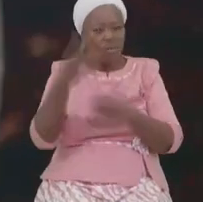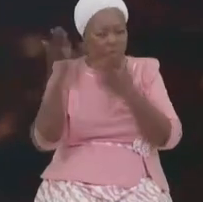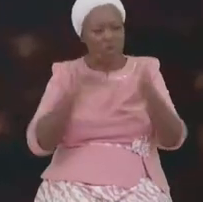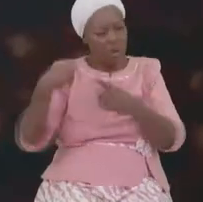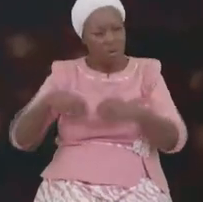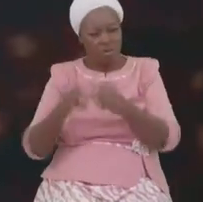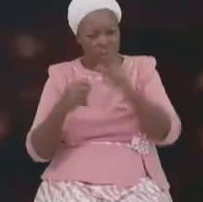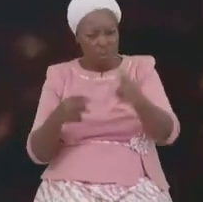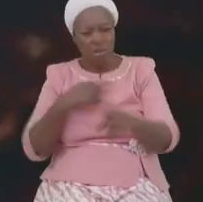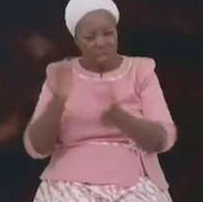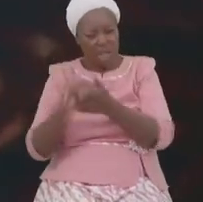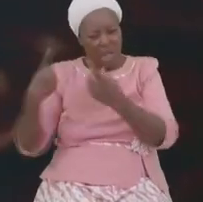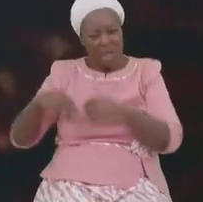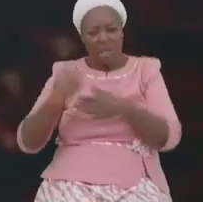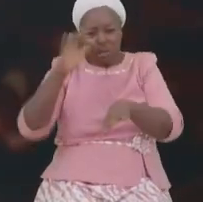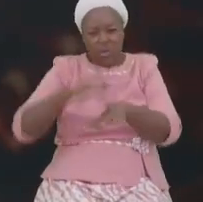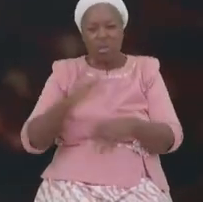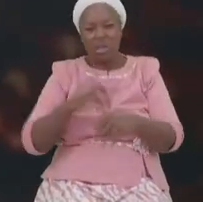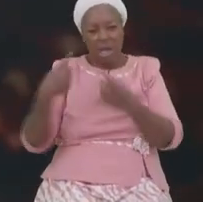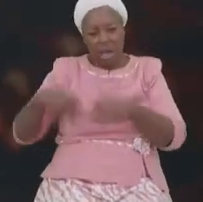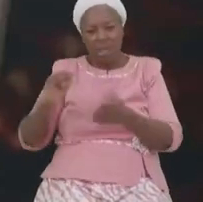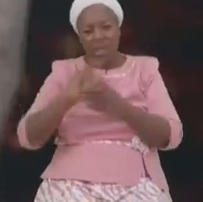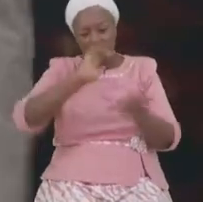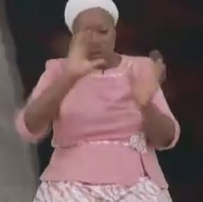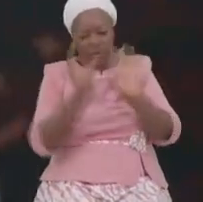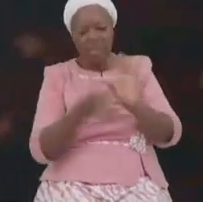qui est convaincu, qui est converti.